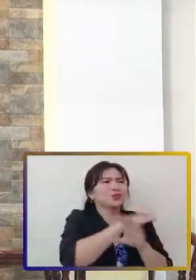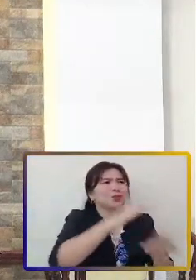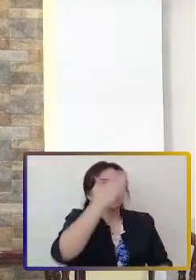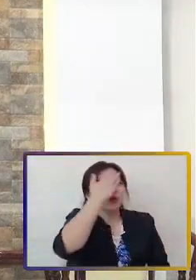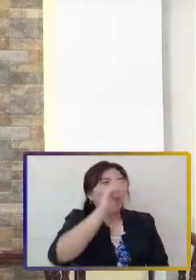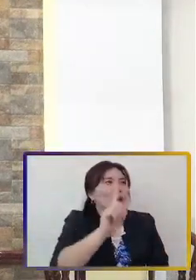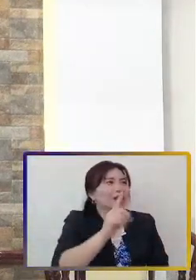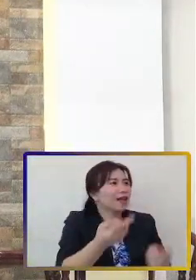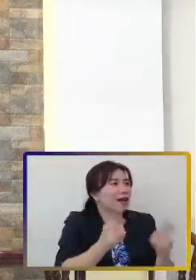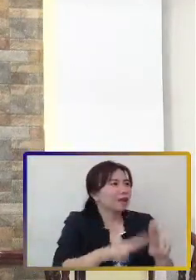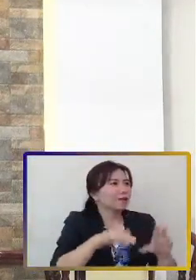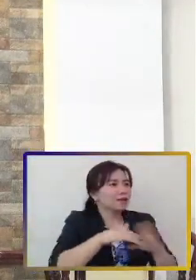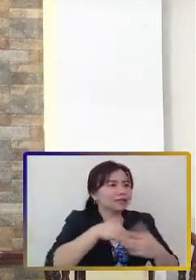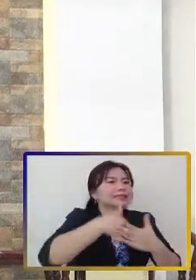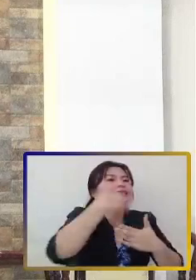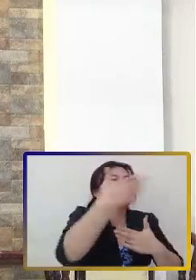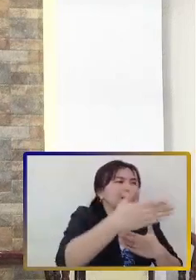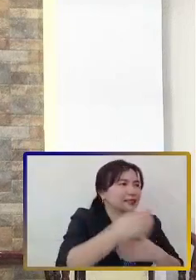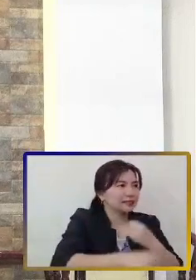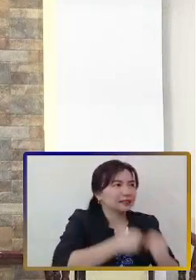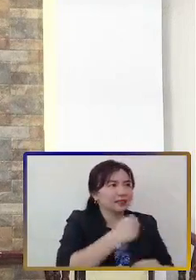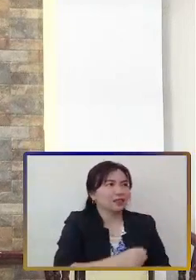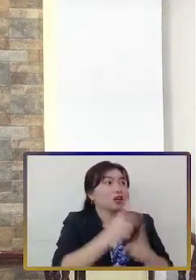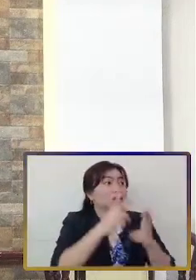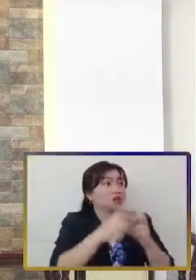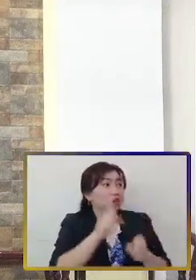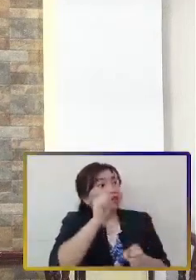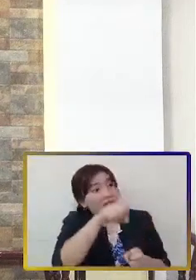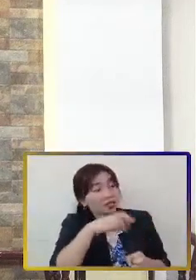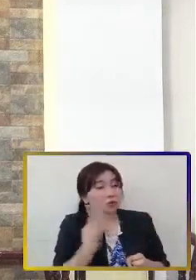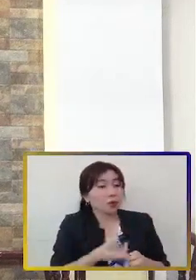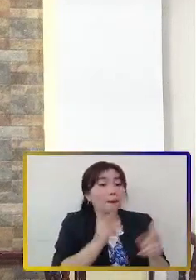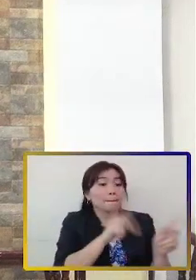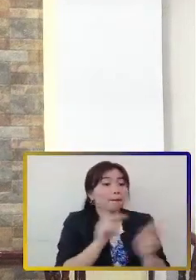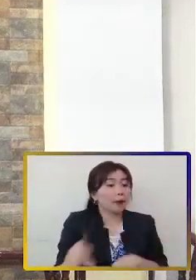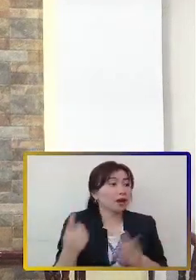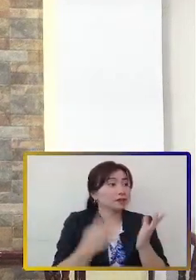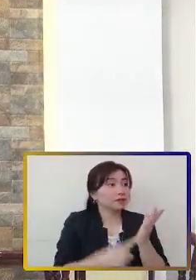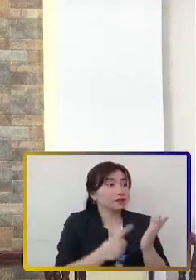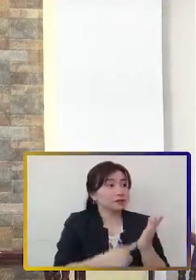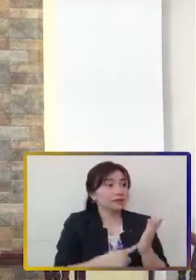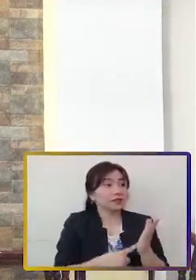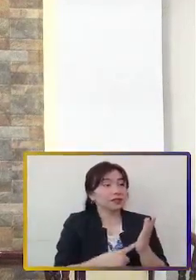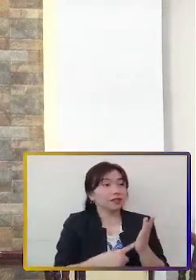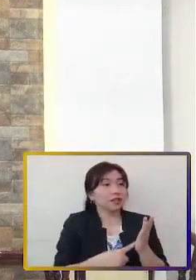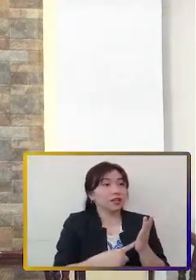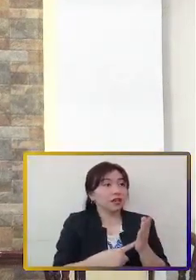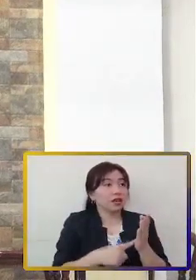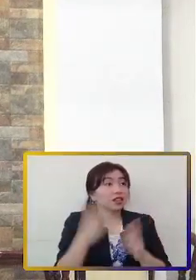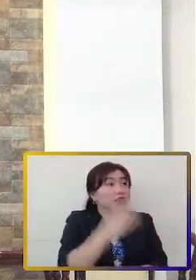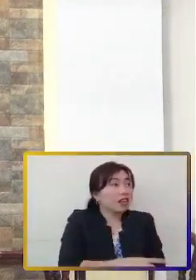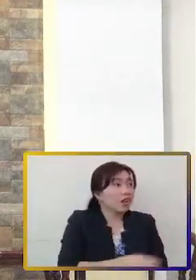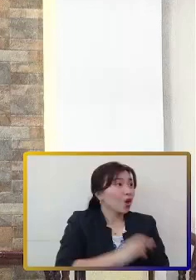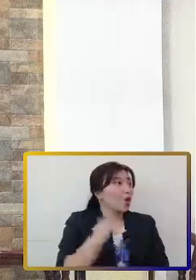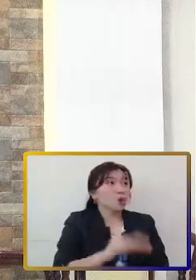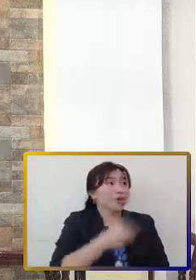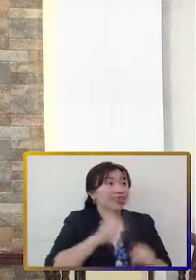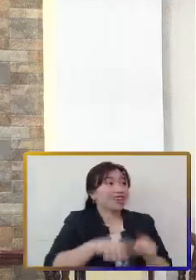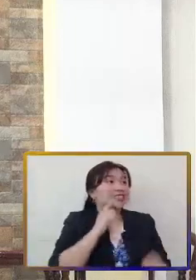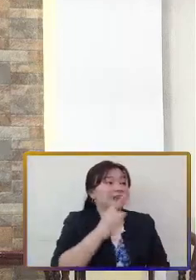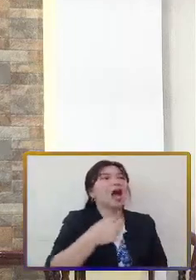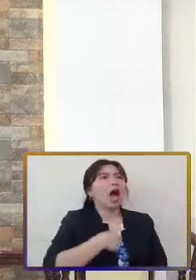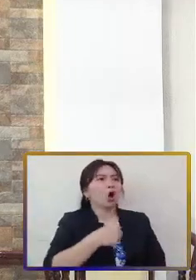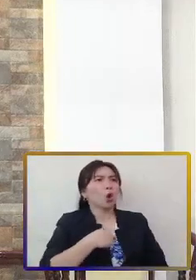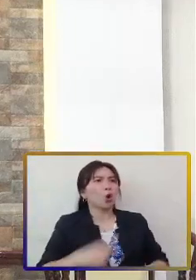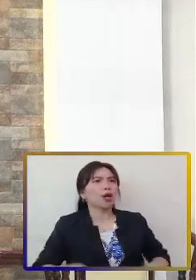Sabi ko nga po sa inyo bagama't naghanda tayo Tay sa buong araw po na ito pero hindi natin alam kung mamayang hapon na buhay pa tayo sabi sabi nung iba